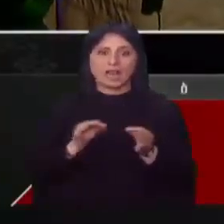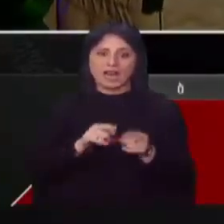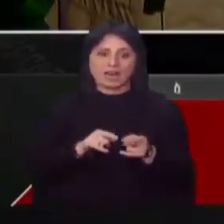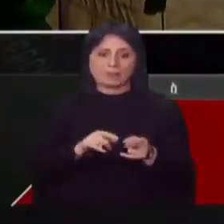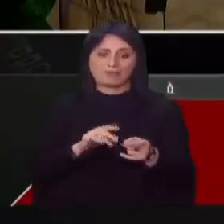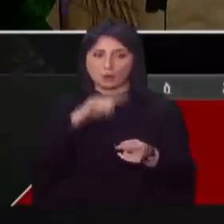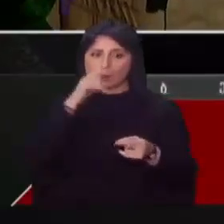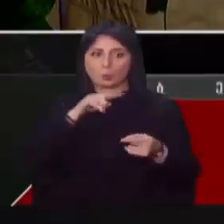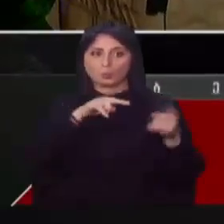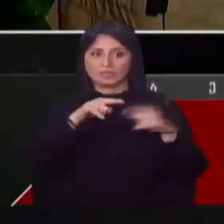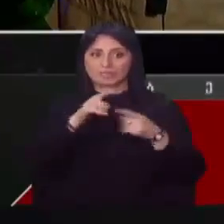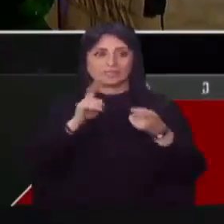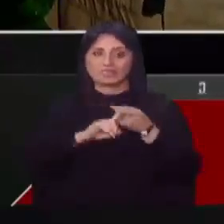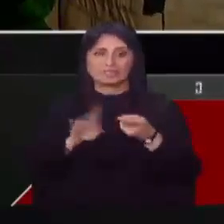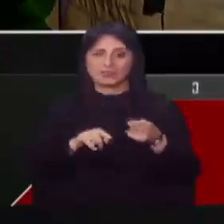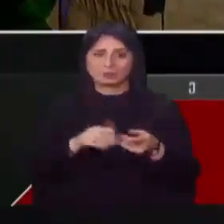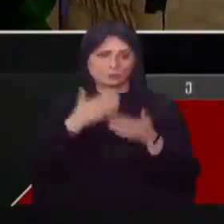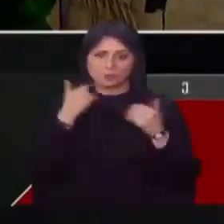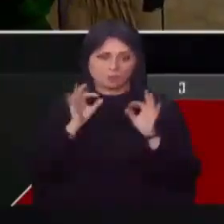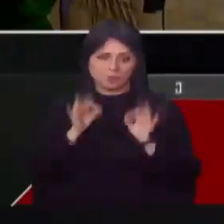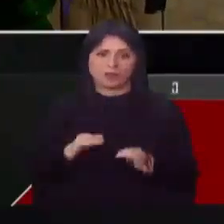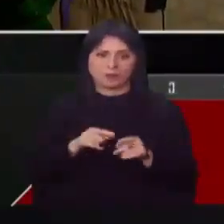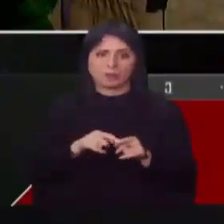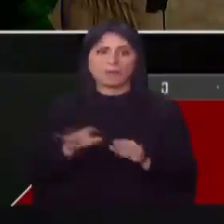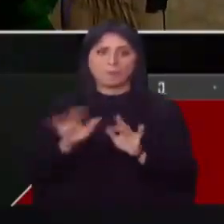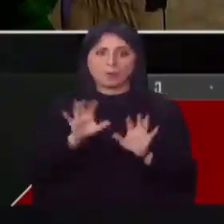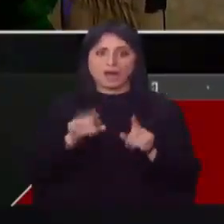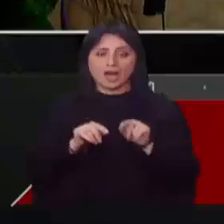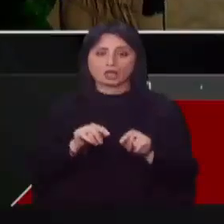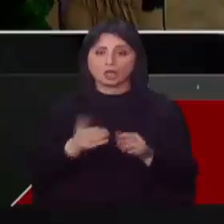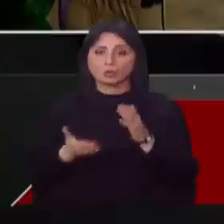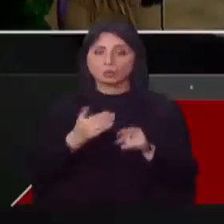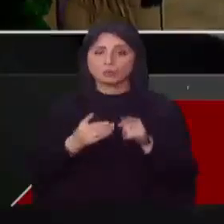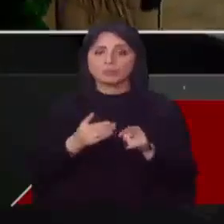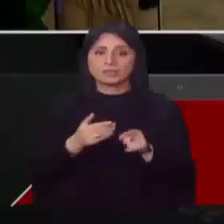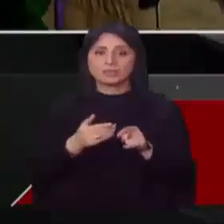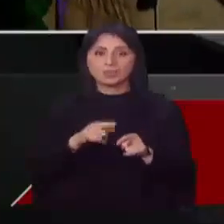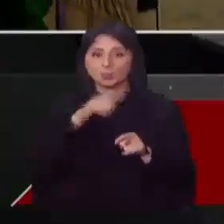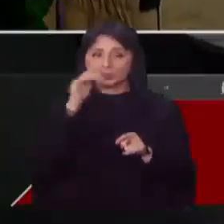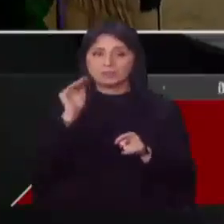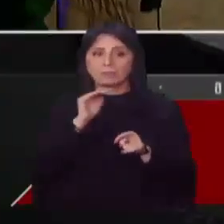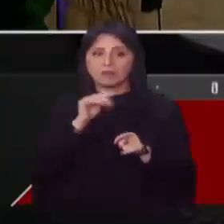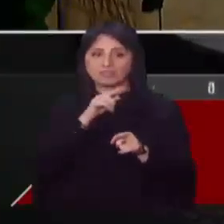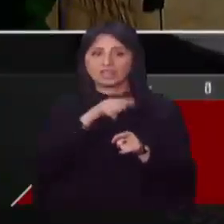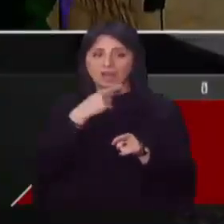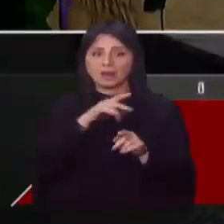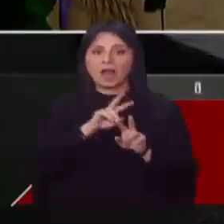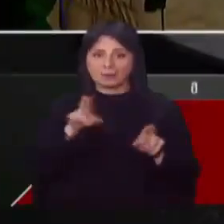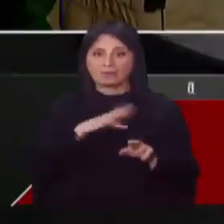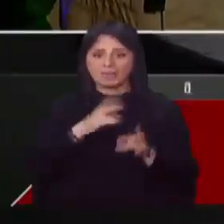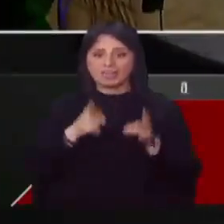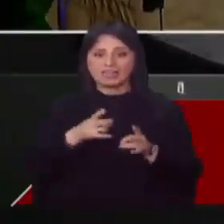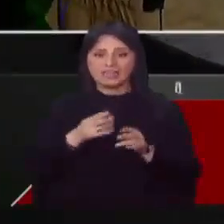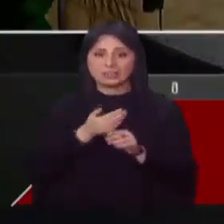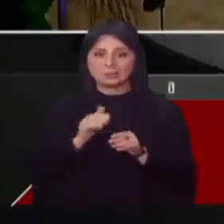აქვს საერთო რუსეთში არსებულ კანონთან, მოქმედ კანონთან, თუმცა რუსეთის ფედერაციაშიც აღნიშნული კანონი